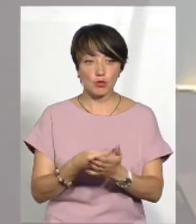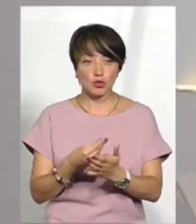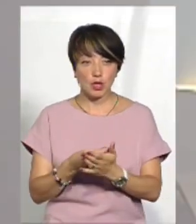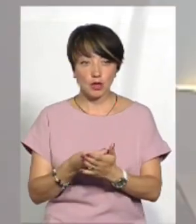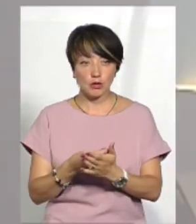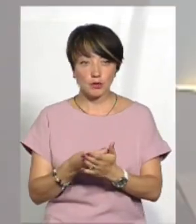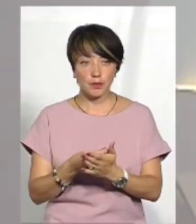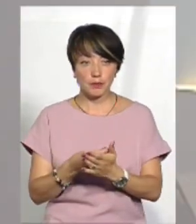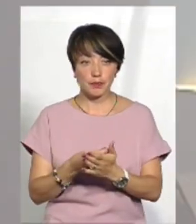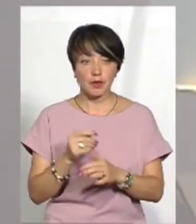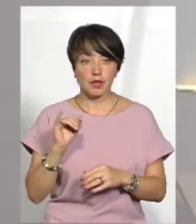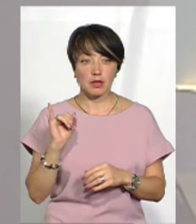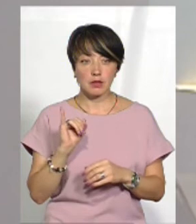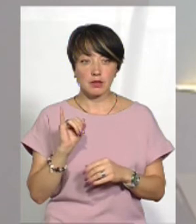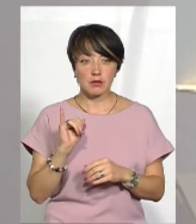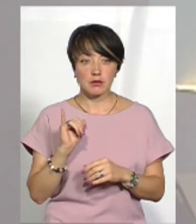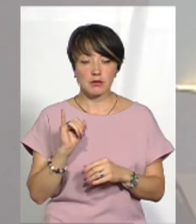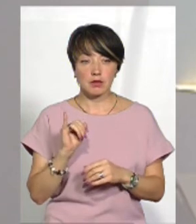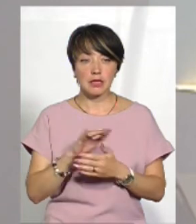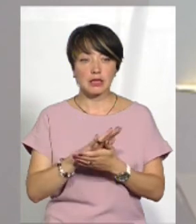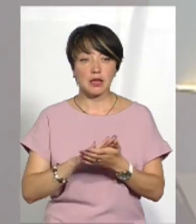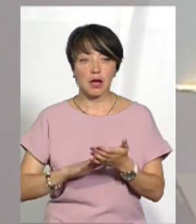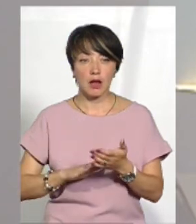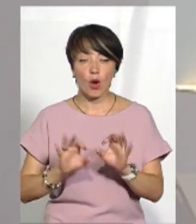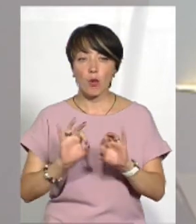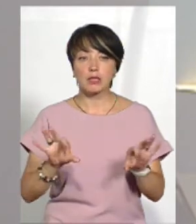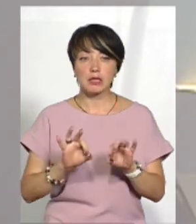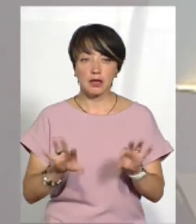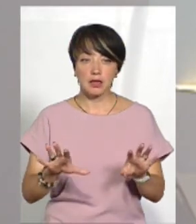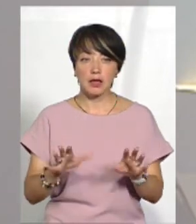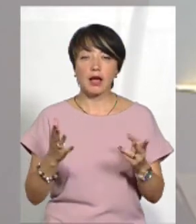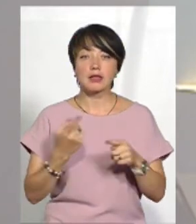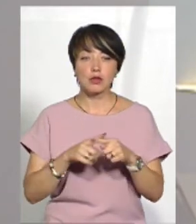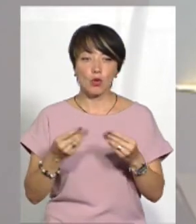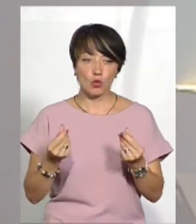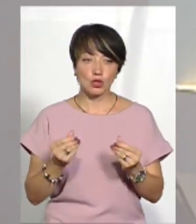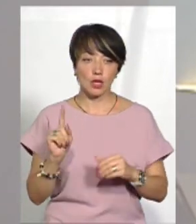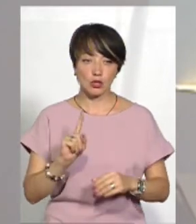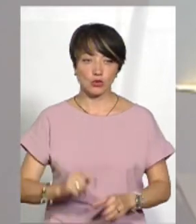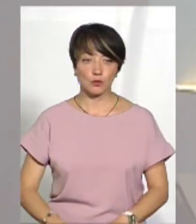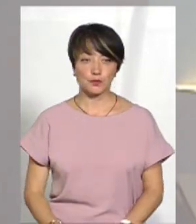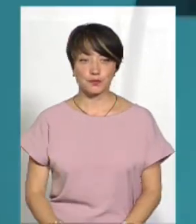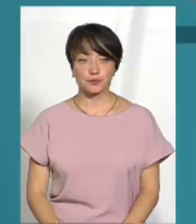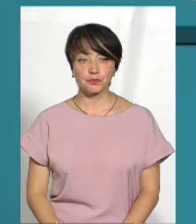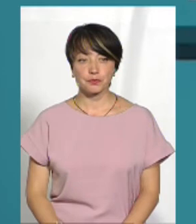бюджету, і далі у коментарі, які це кошти і на що.